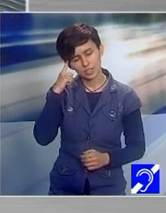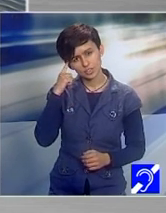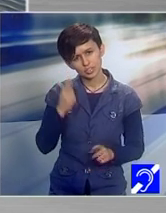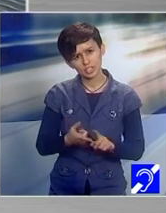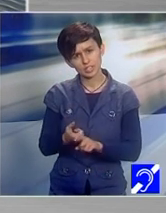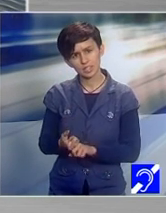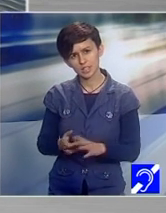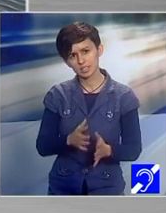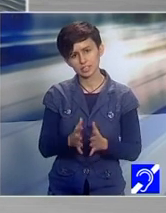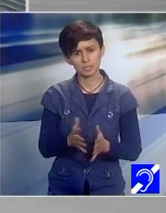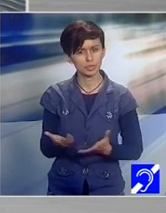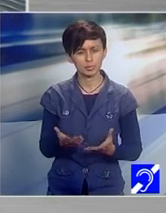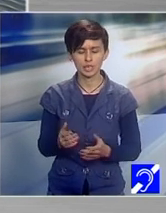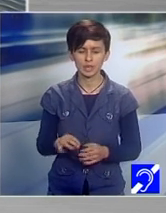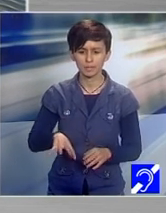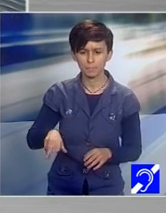hoții le lasă la diverse